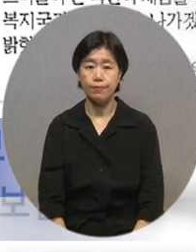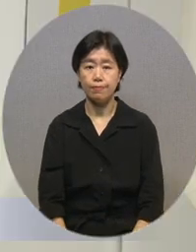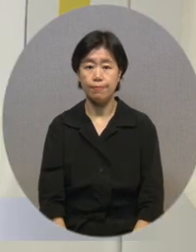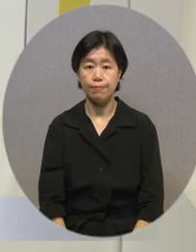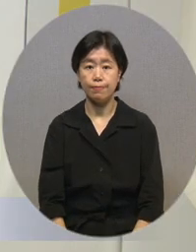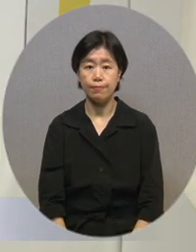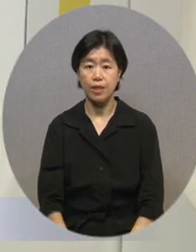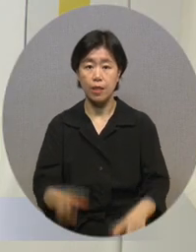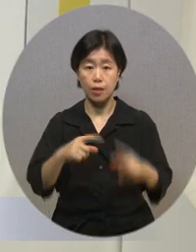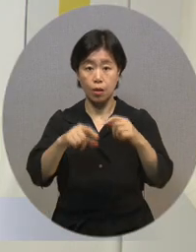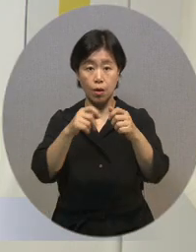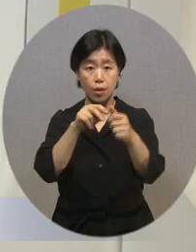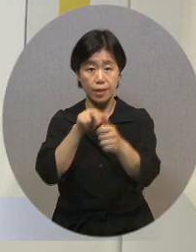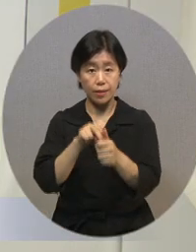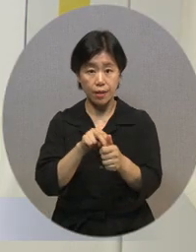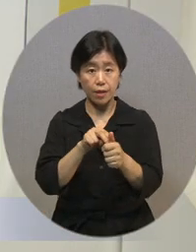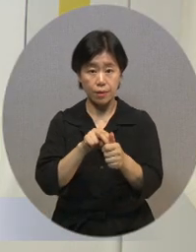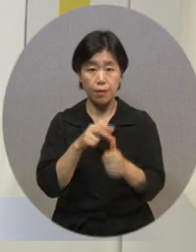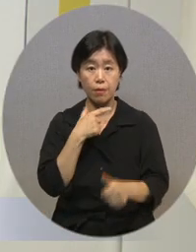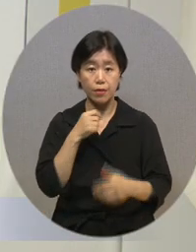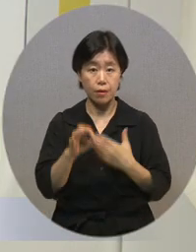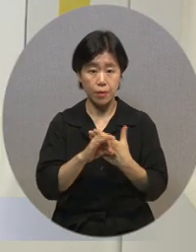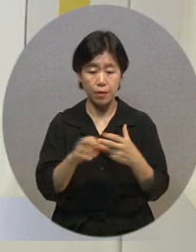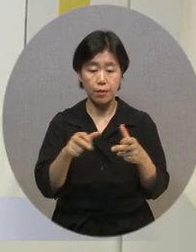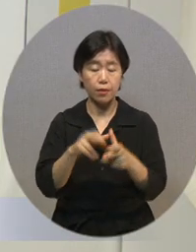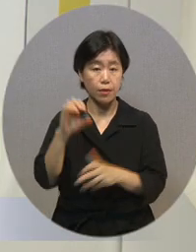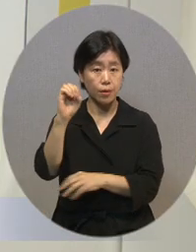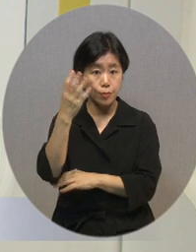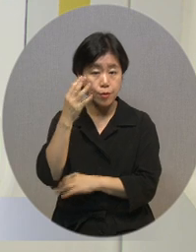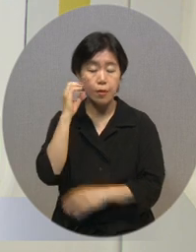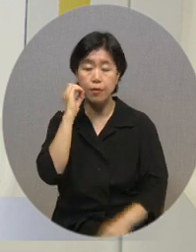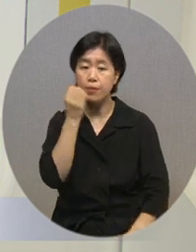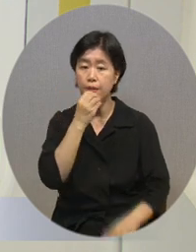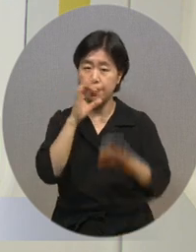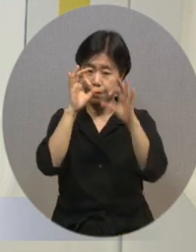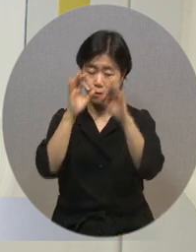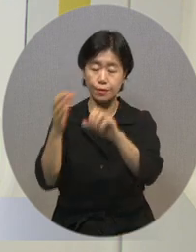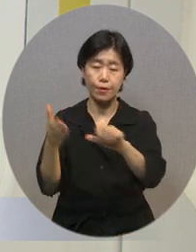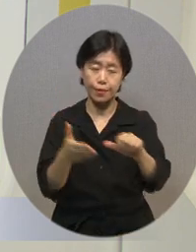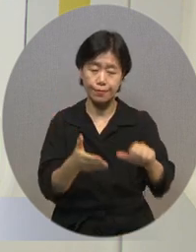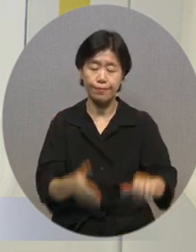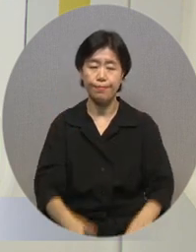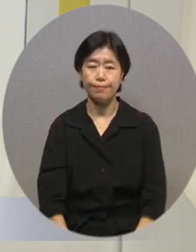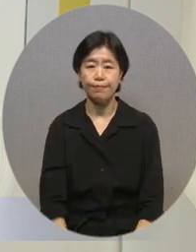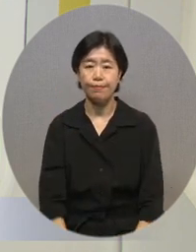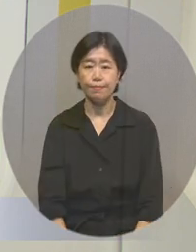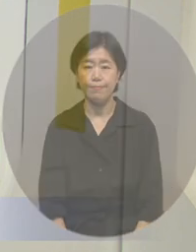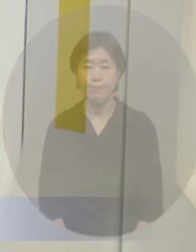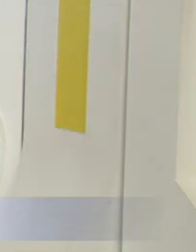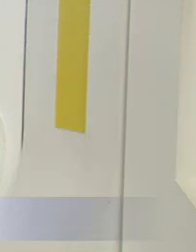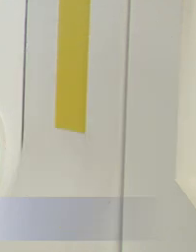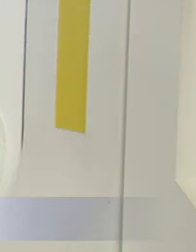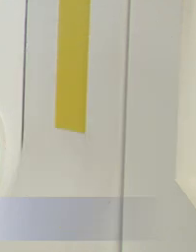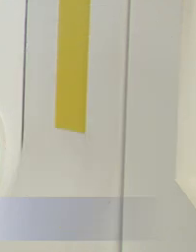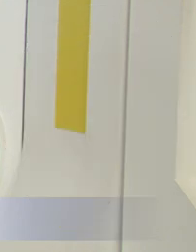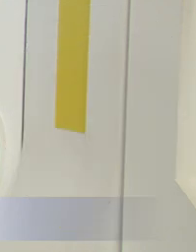있습니다 더 자세한 뉴스는 장애인 신문과 웰페어 뉴스 홈페이지를 통해 확인할 수 있습니다